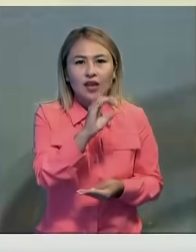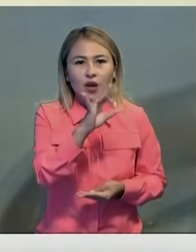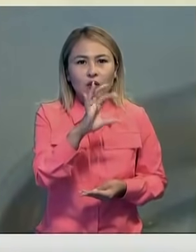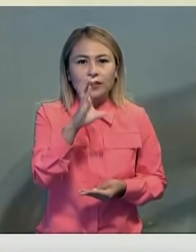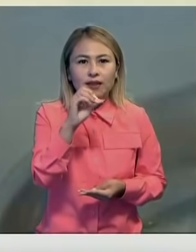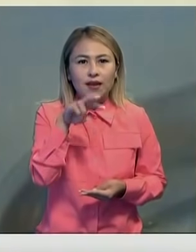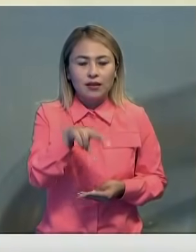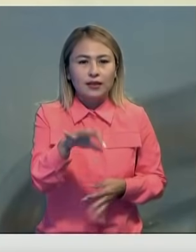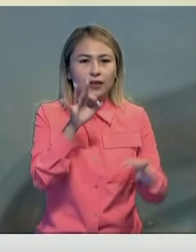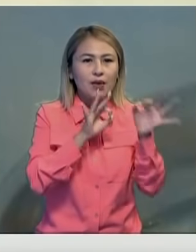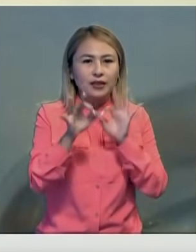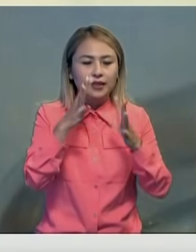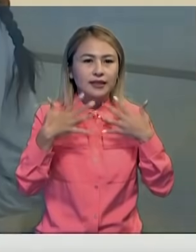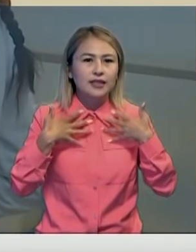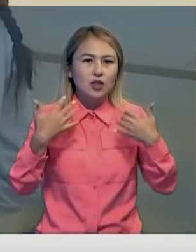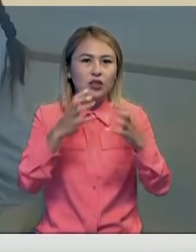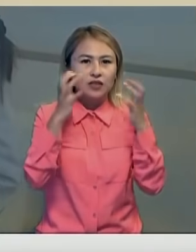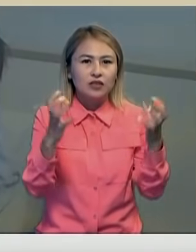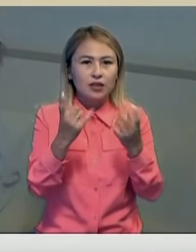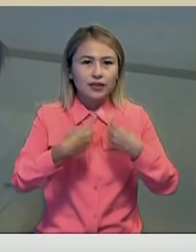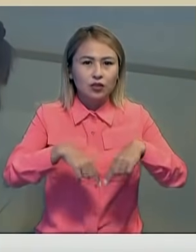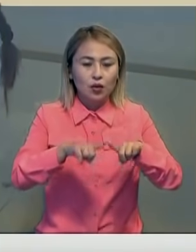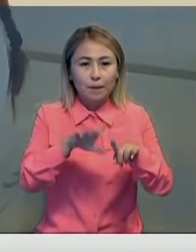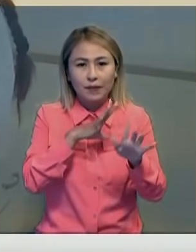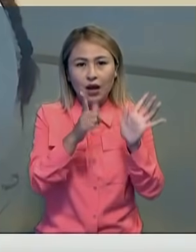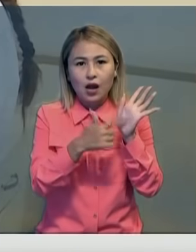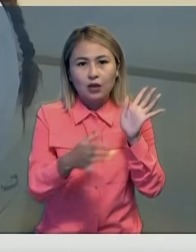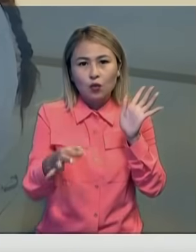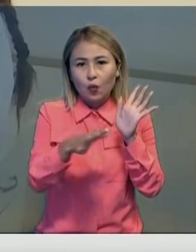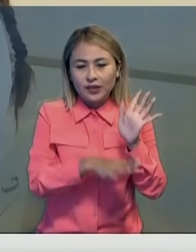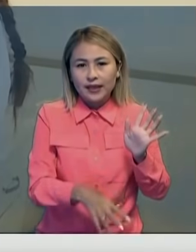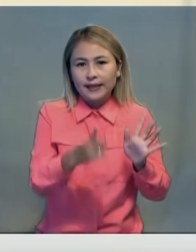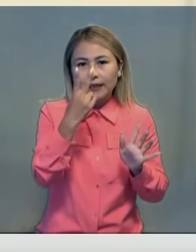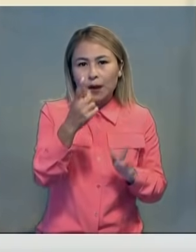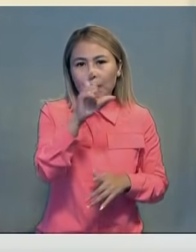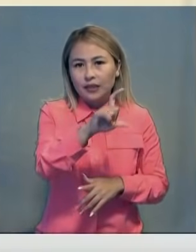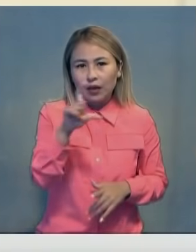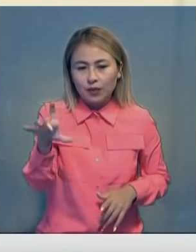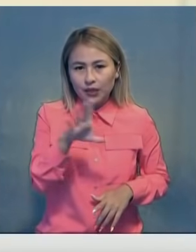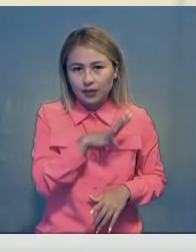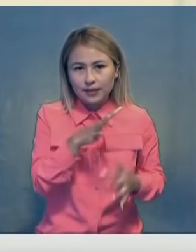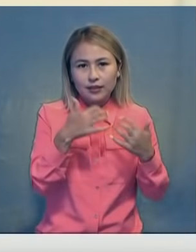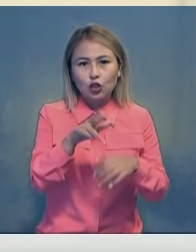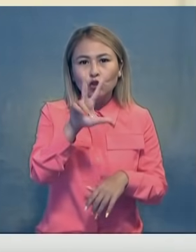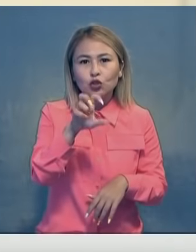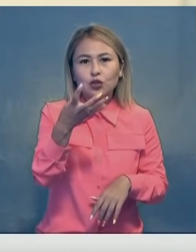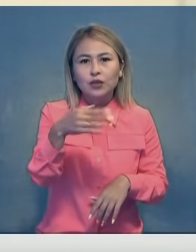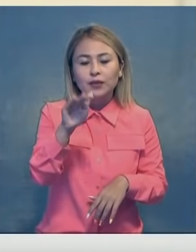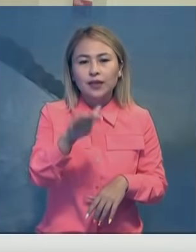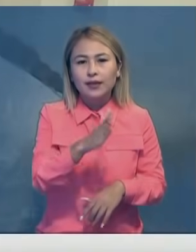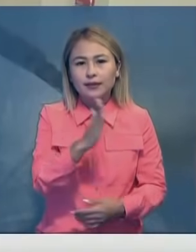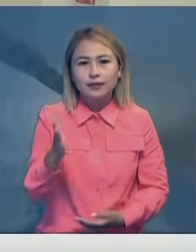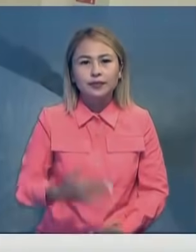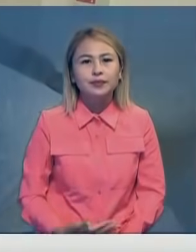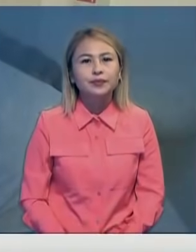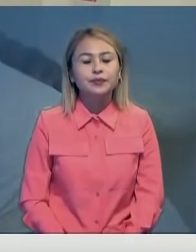Верасел препаратын дүниежүзілік денсаулық сақтау ұйымы мақұлдаған. Қарағанды облысында екпенің екі компонентін қабылдағандар саны 340